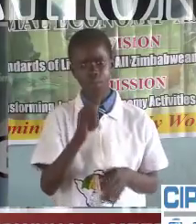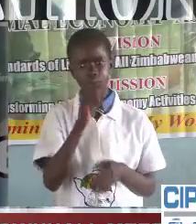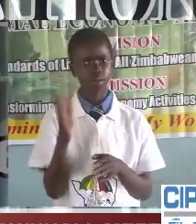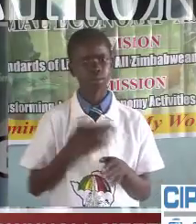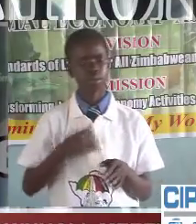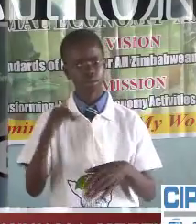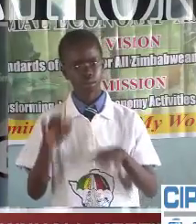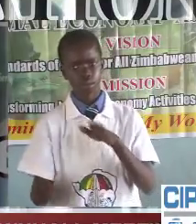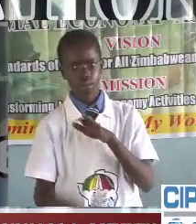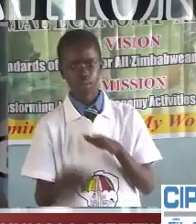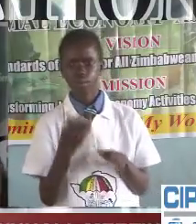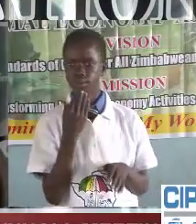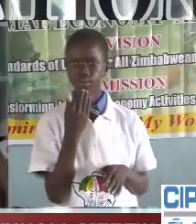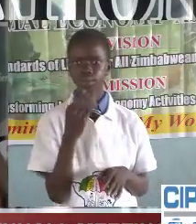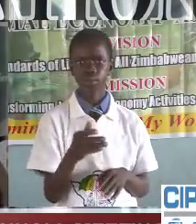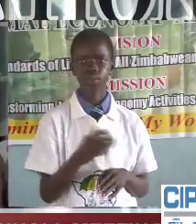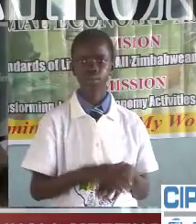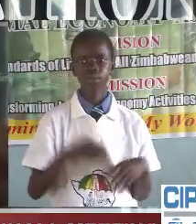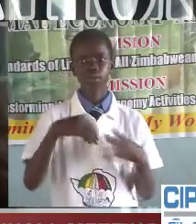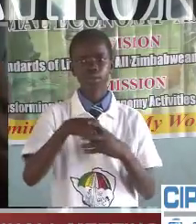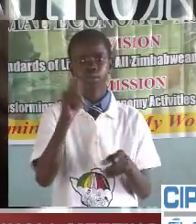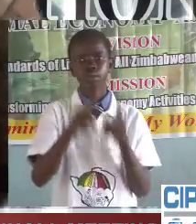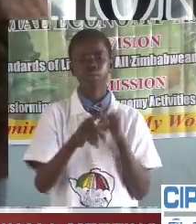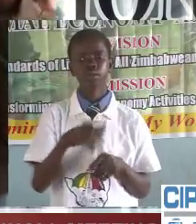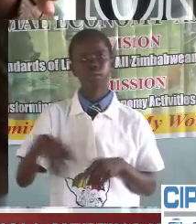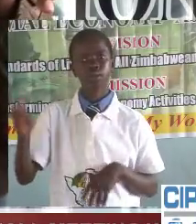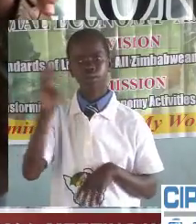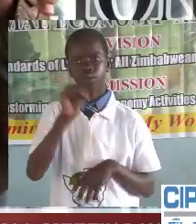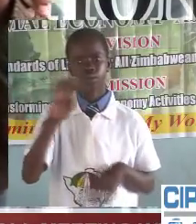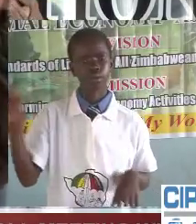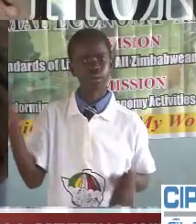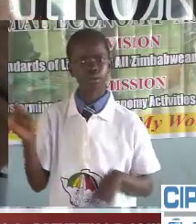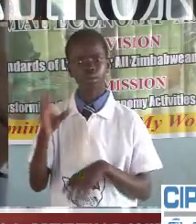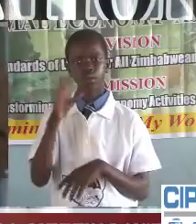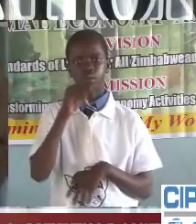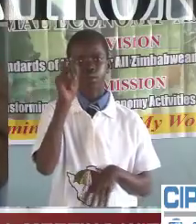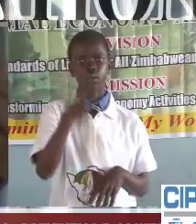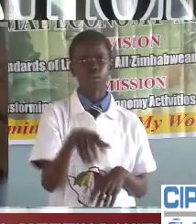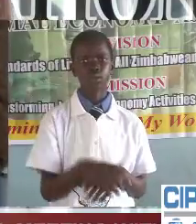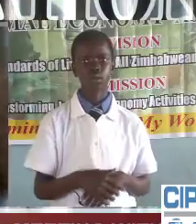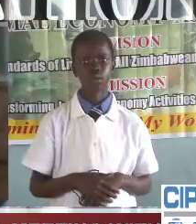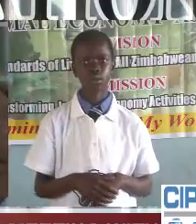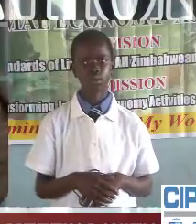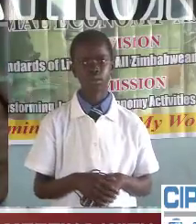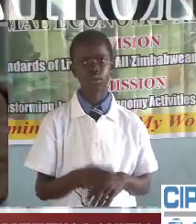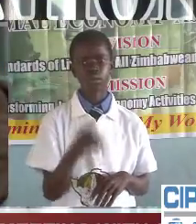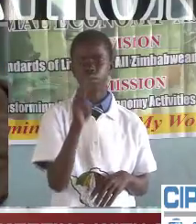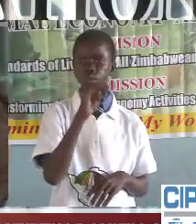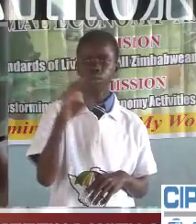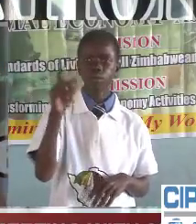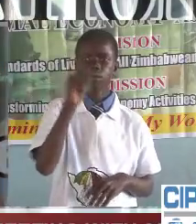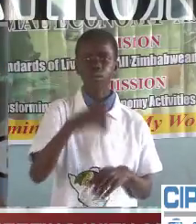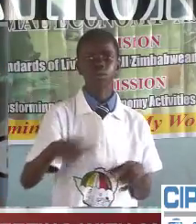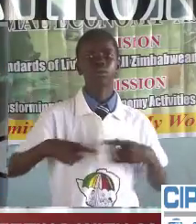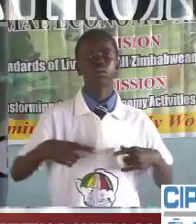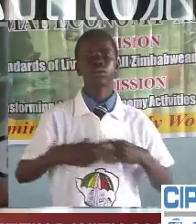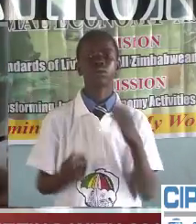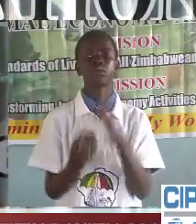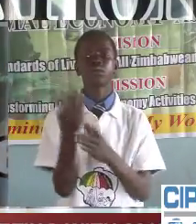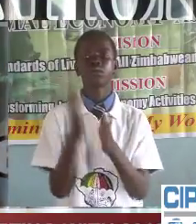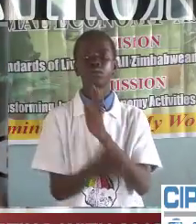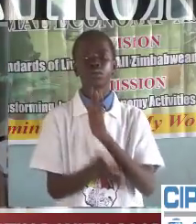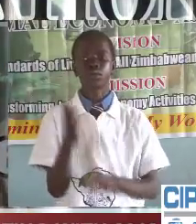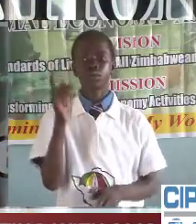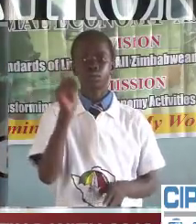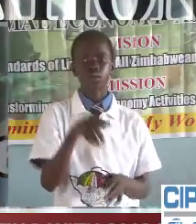saka ndokumbira kutoti musazoti kana ndava kucouncil mozoti council havasiri vanongotongoerekana